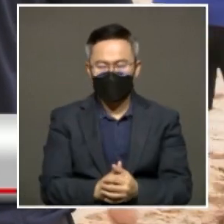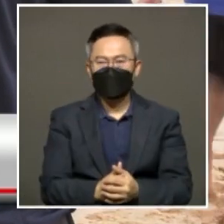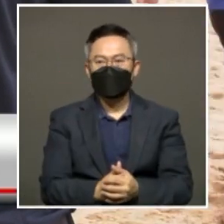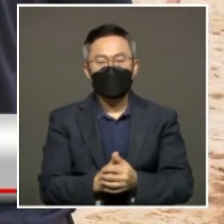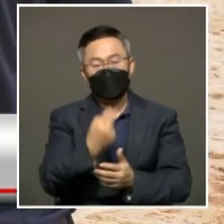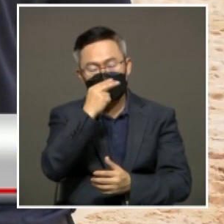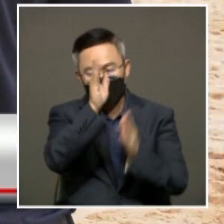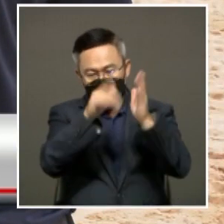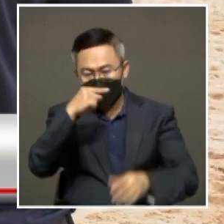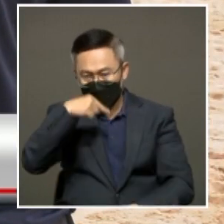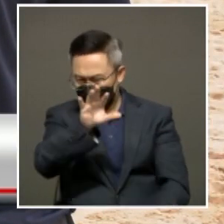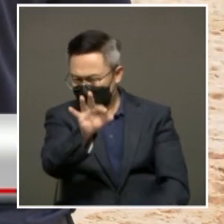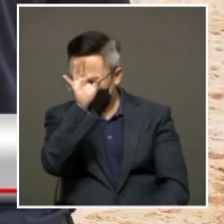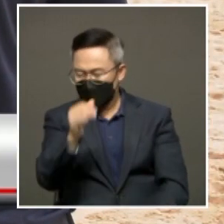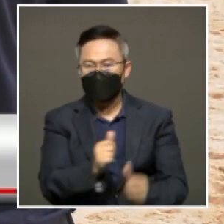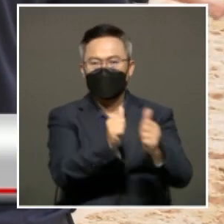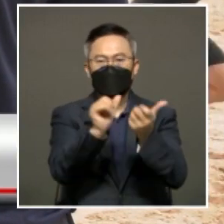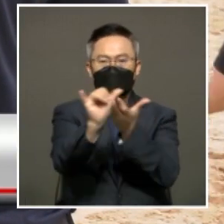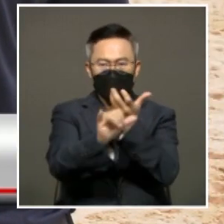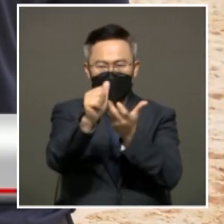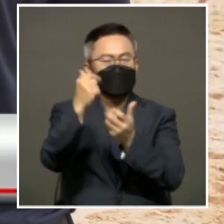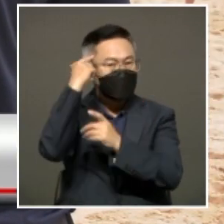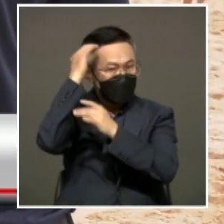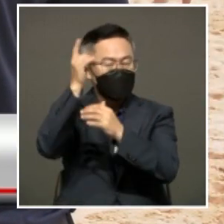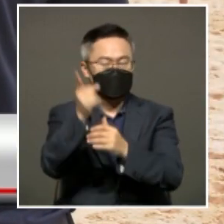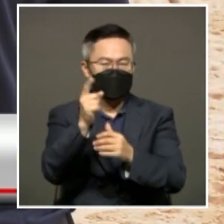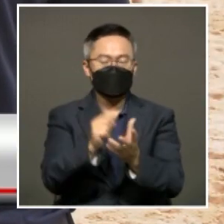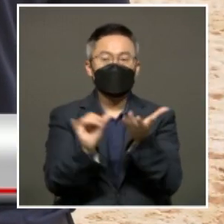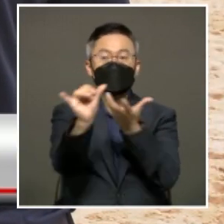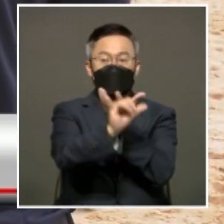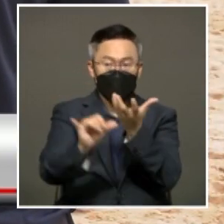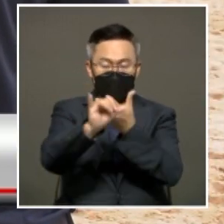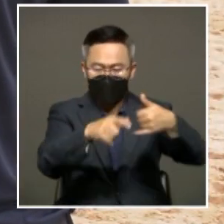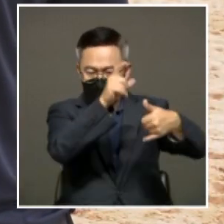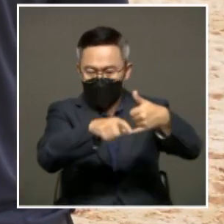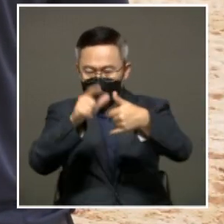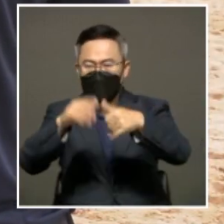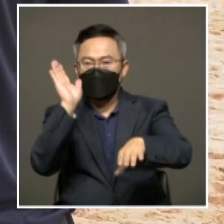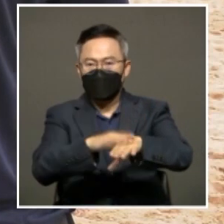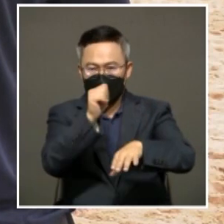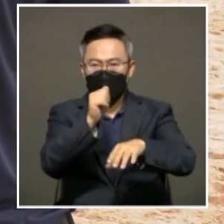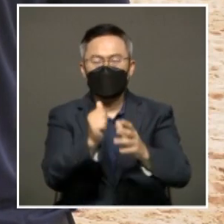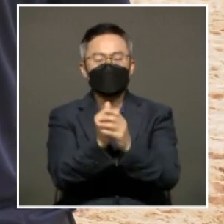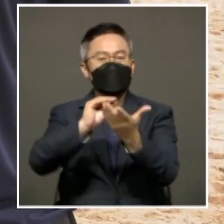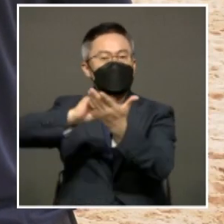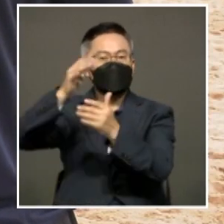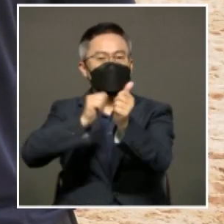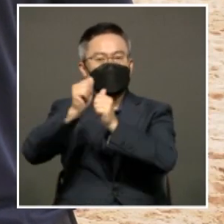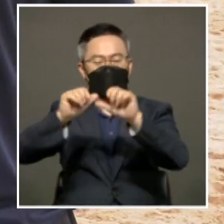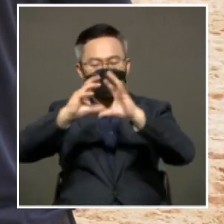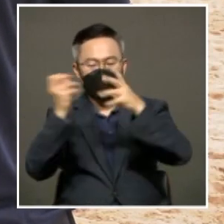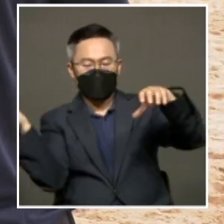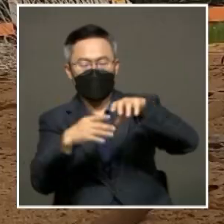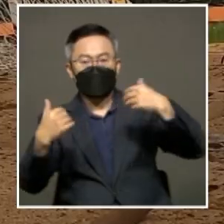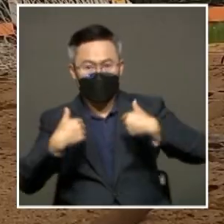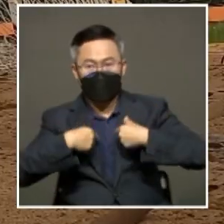นักกีฬาเราเป็นตัวเลือกนะครับมีครับบอกได้เลยว่าคุณสมบัติคุณภาพนักกีฬาเราก็ไม่ด้อยกว่าเข